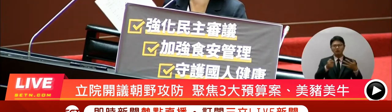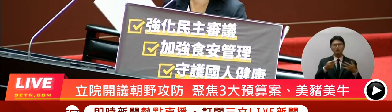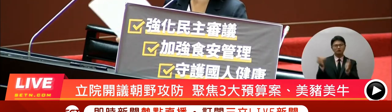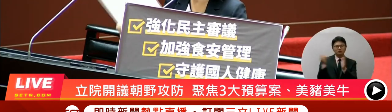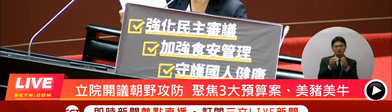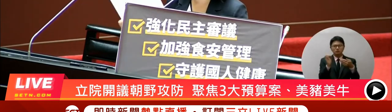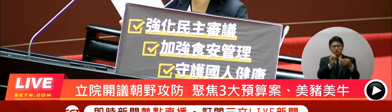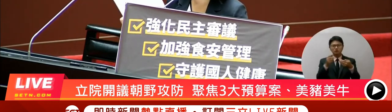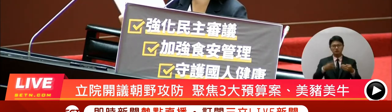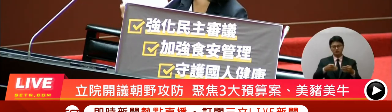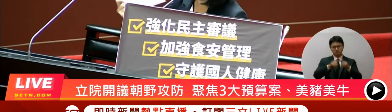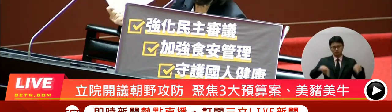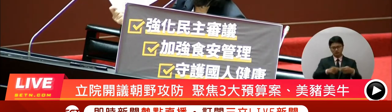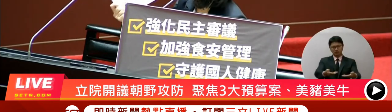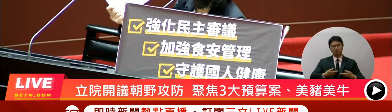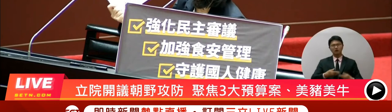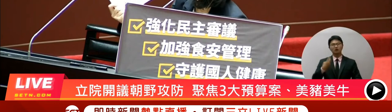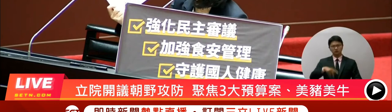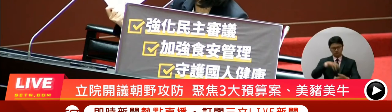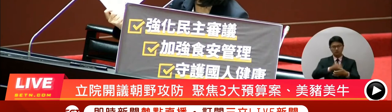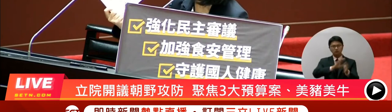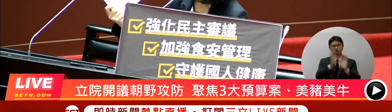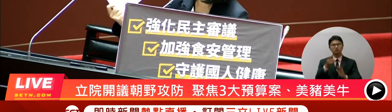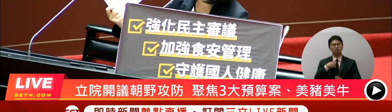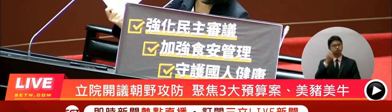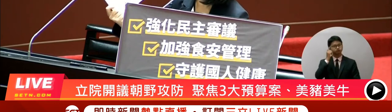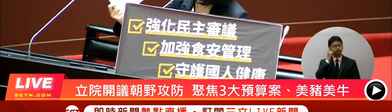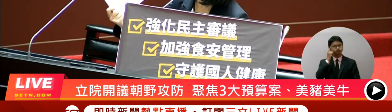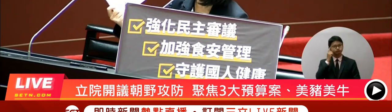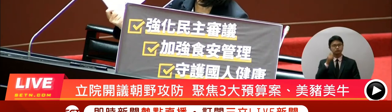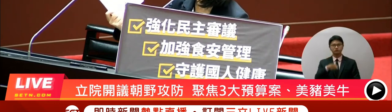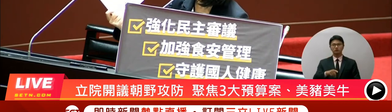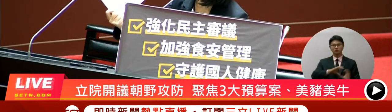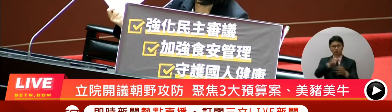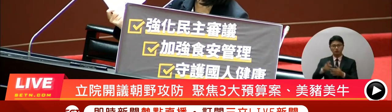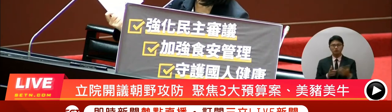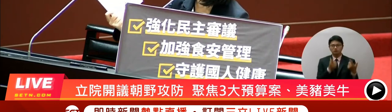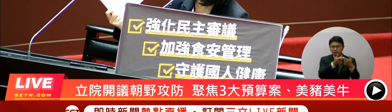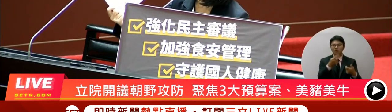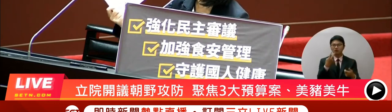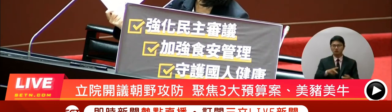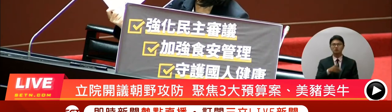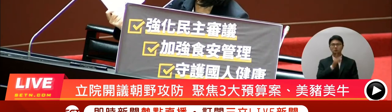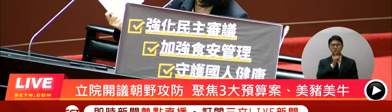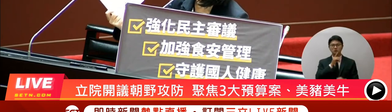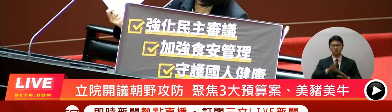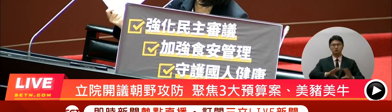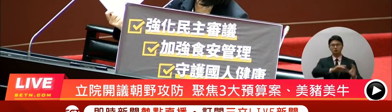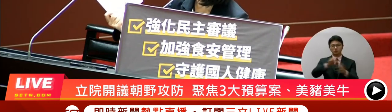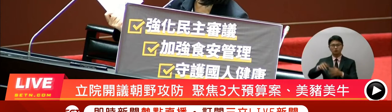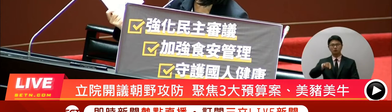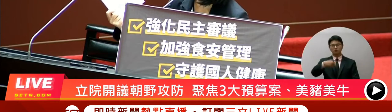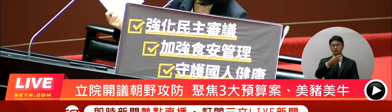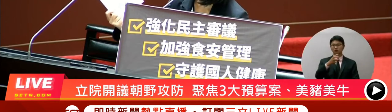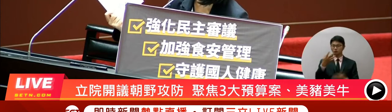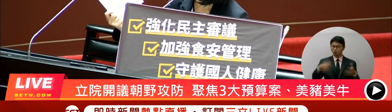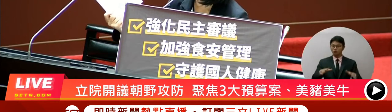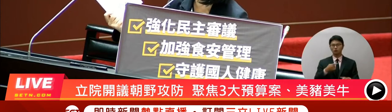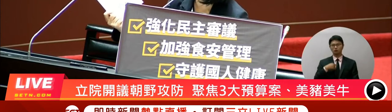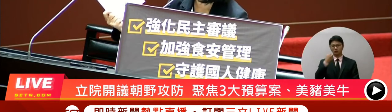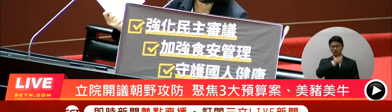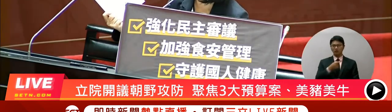收得到？那尤其是我们可以看到里面的内容提到说，因为我们必须要跟国际接轨，所以我们知道说有100多个国家与及饮食习惯与我国